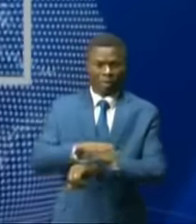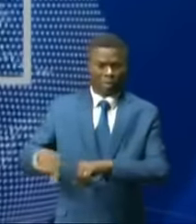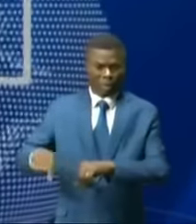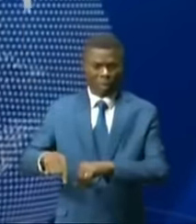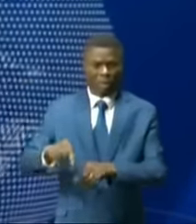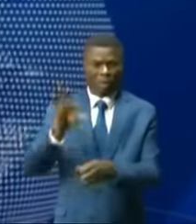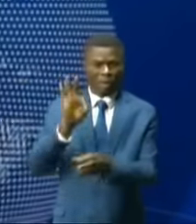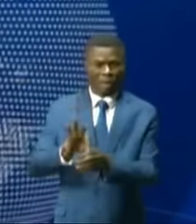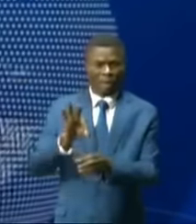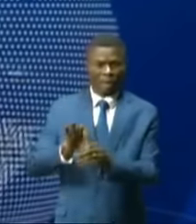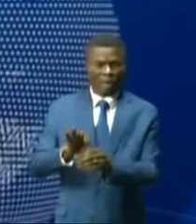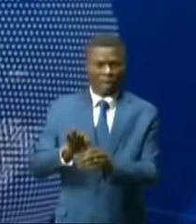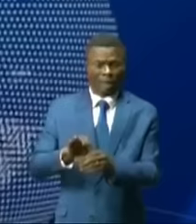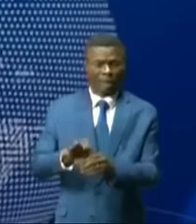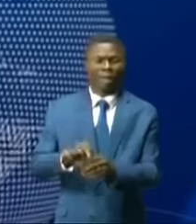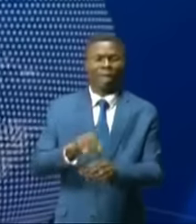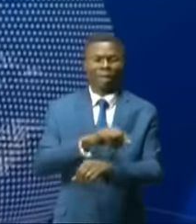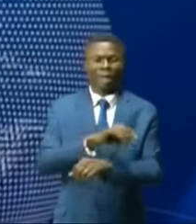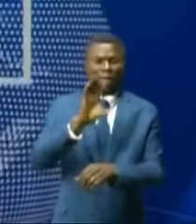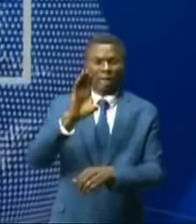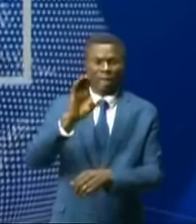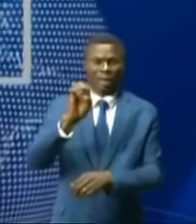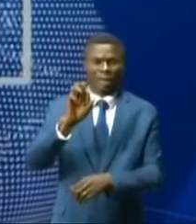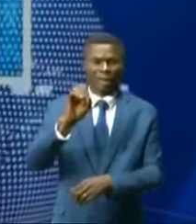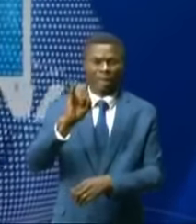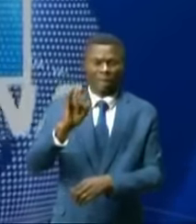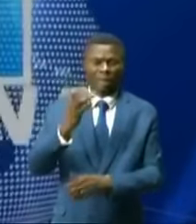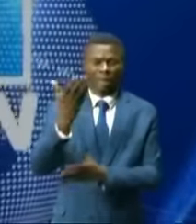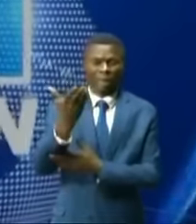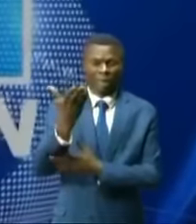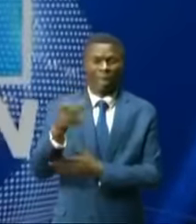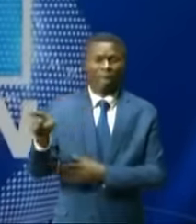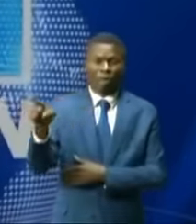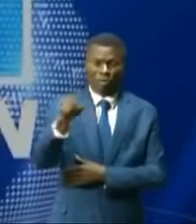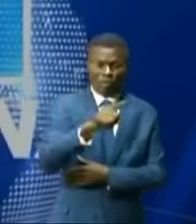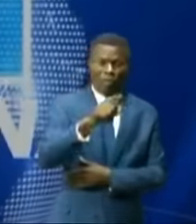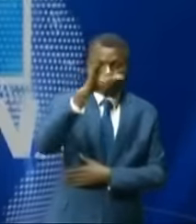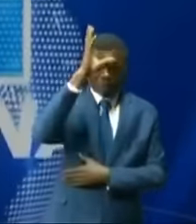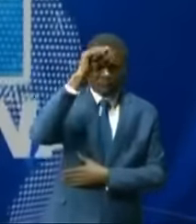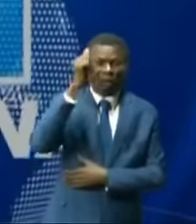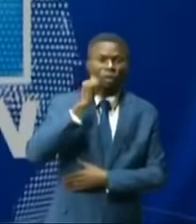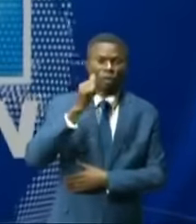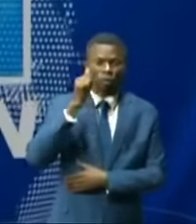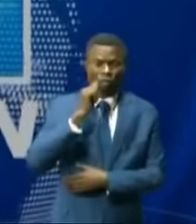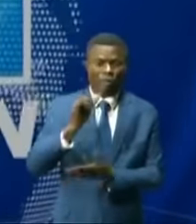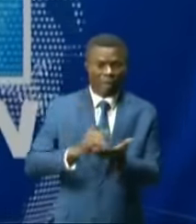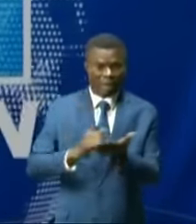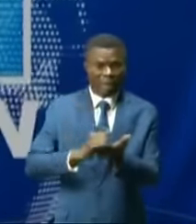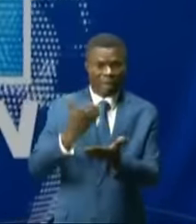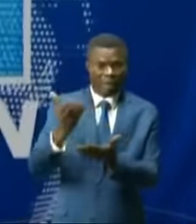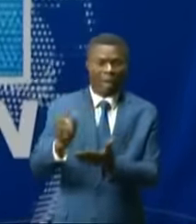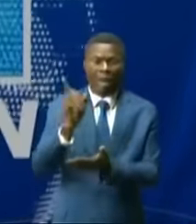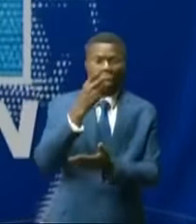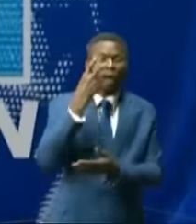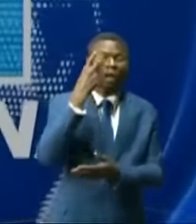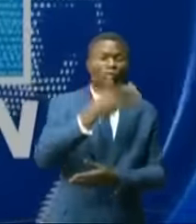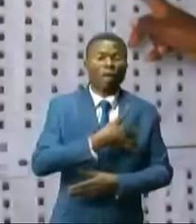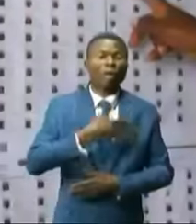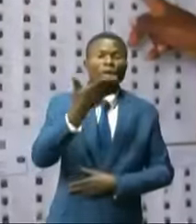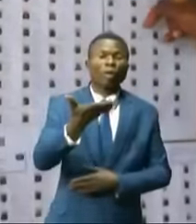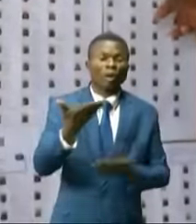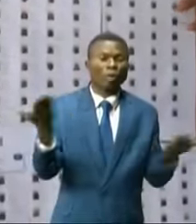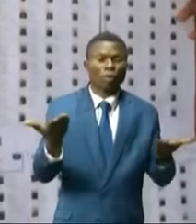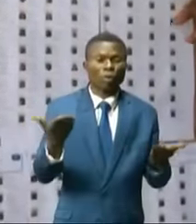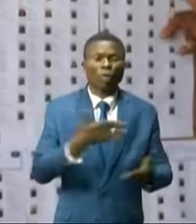antennes de la CENI. La centrale électorale invite les électeurs à aller les consulter partout dans le pays. Teti Samba, Jiresto Fundji.